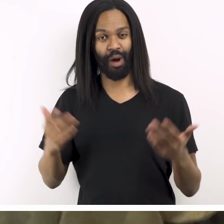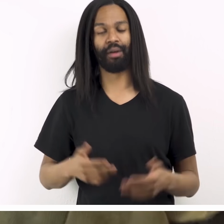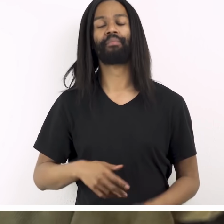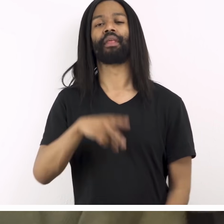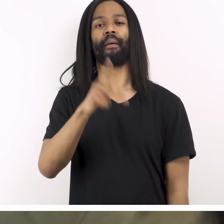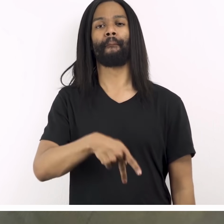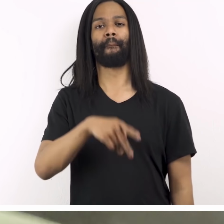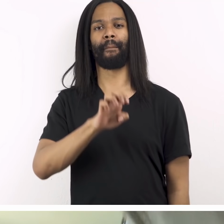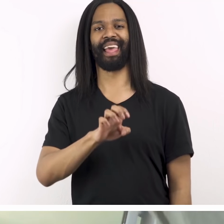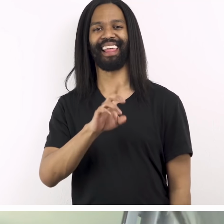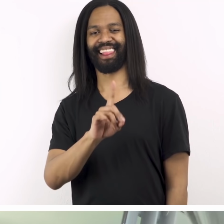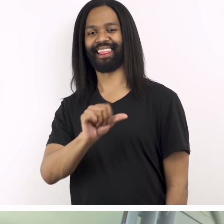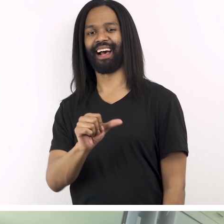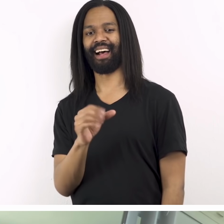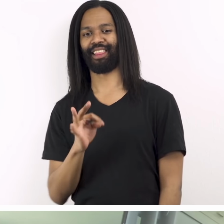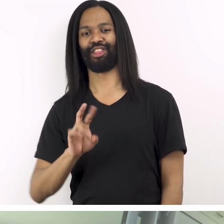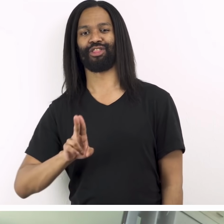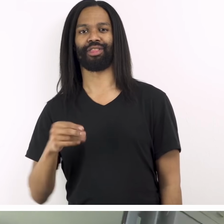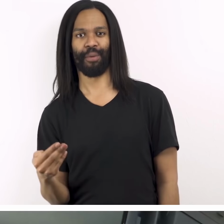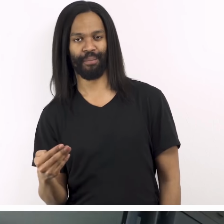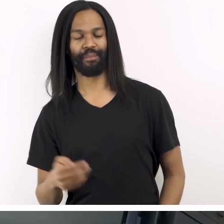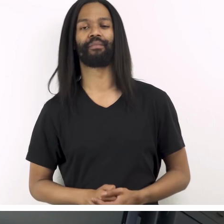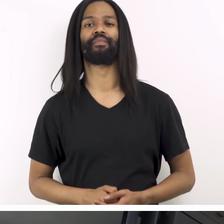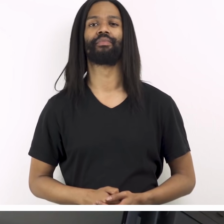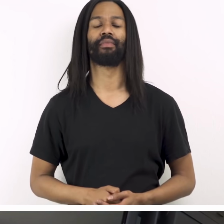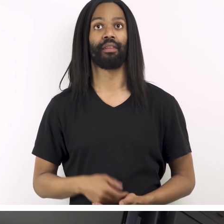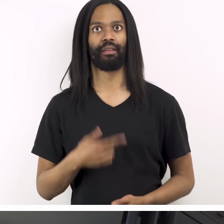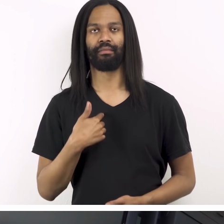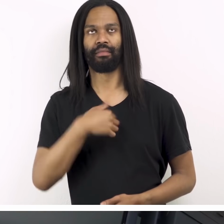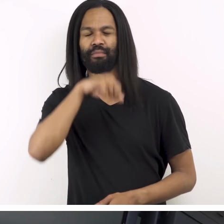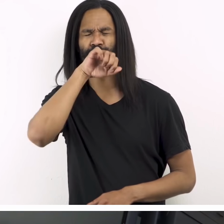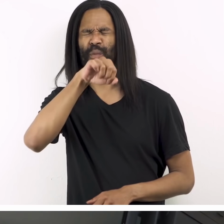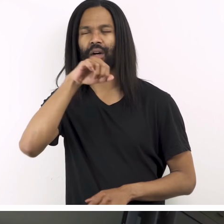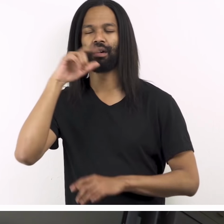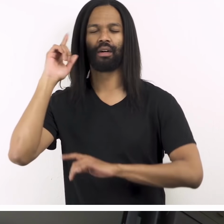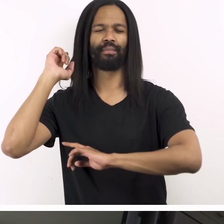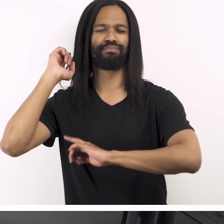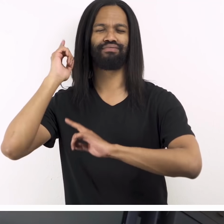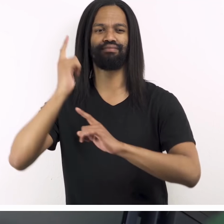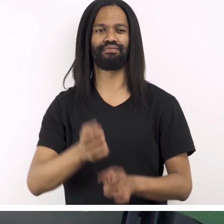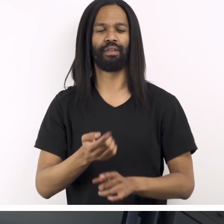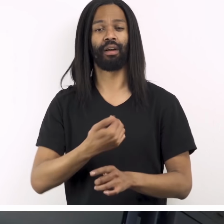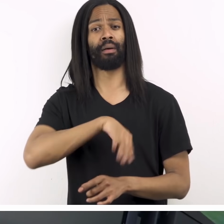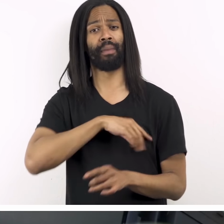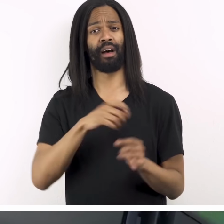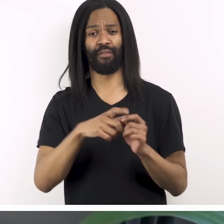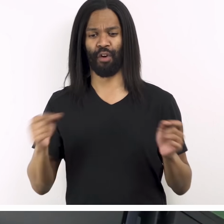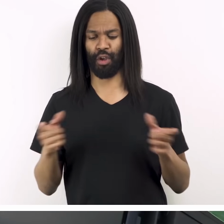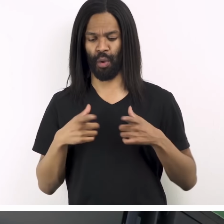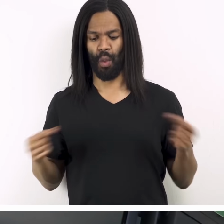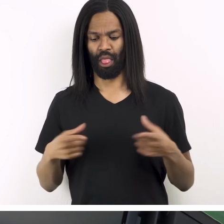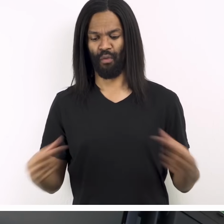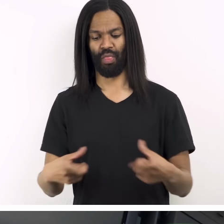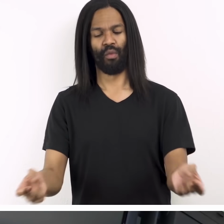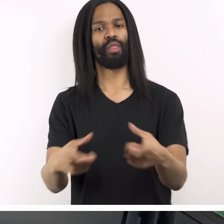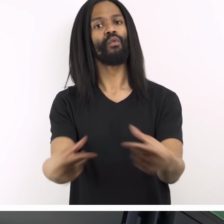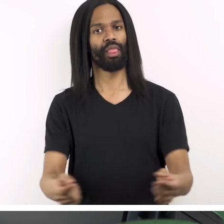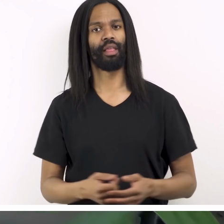notre fameux pédatum. Alors le pédatum, j'ai toujours adoré pour son feuillage hyper découpé. Là,